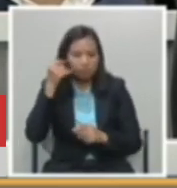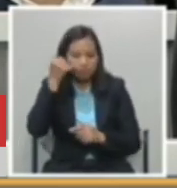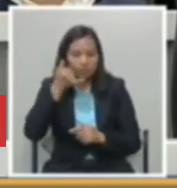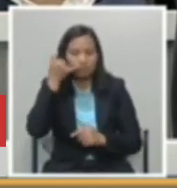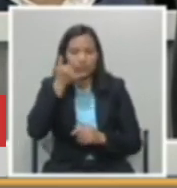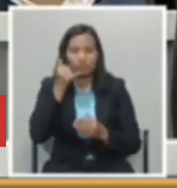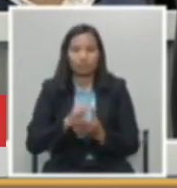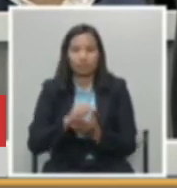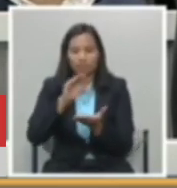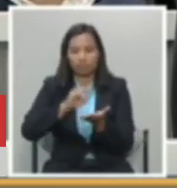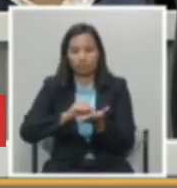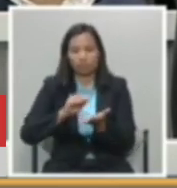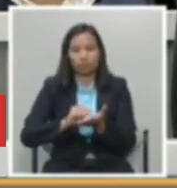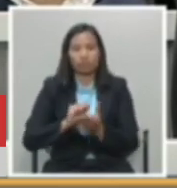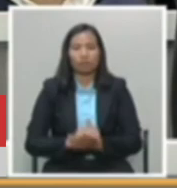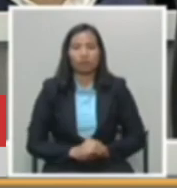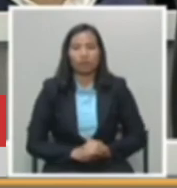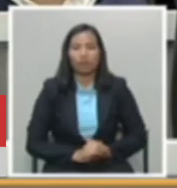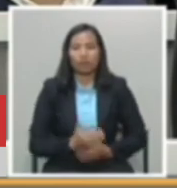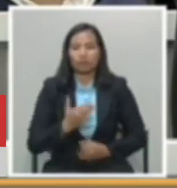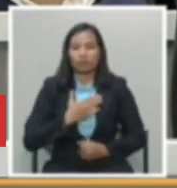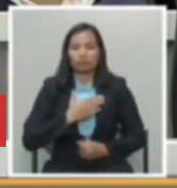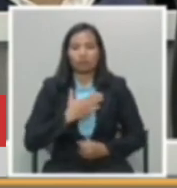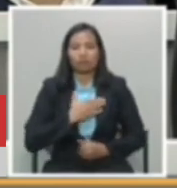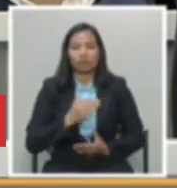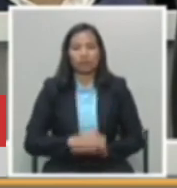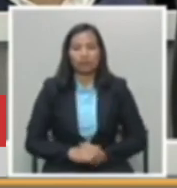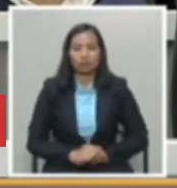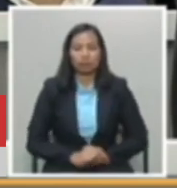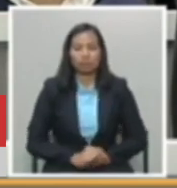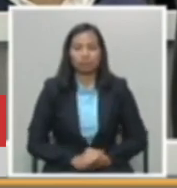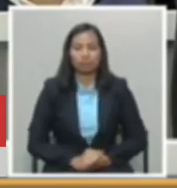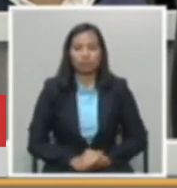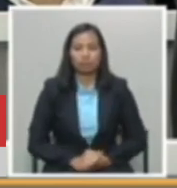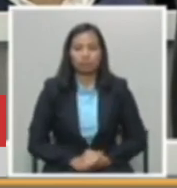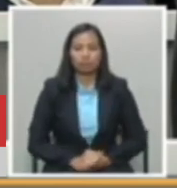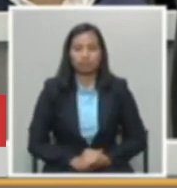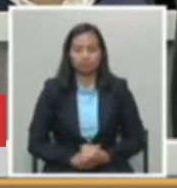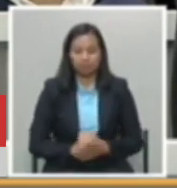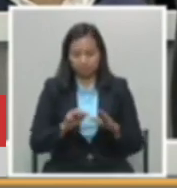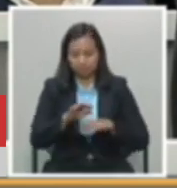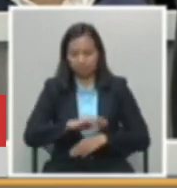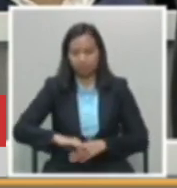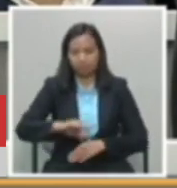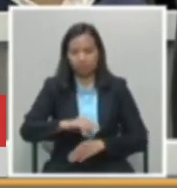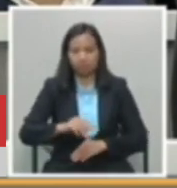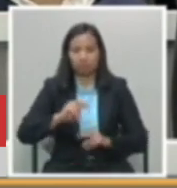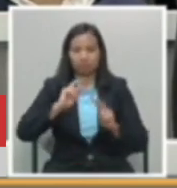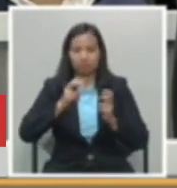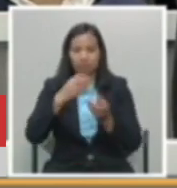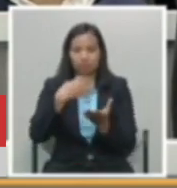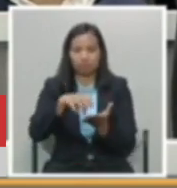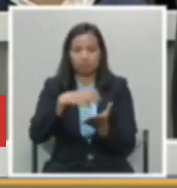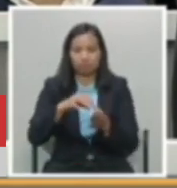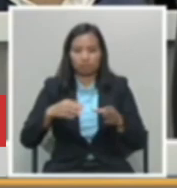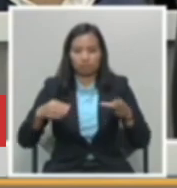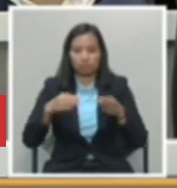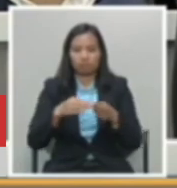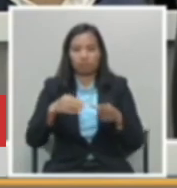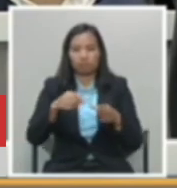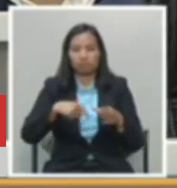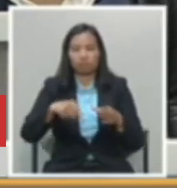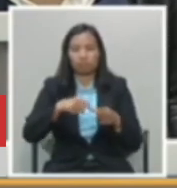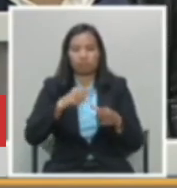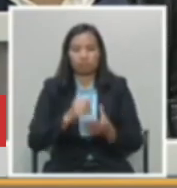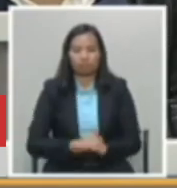เราเก็บข้อมูลแบบนี้เพราะนั้นดิฉันก็หวังว่าสิ่งเหล่านี้นะคะกรมนี้ซึ่งว่าที่จริ